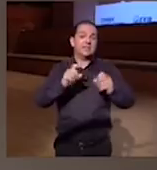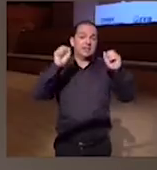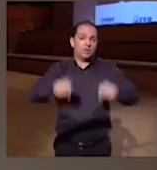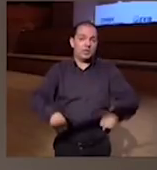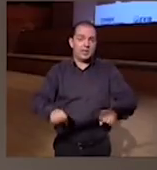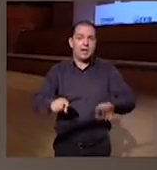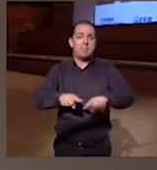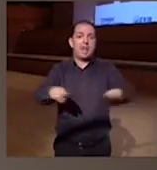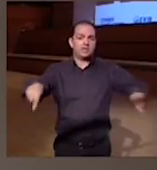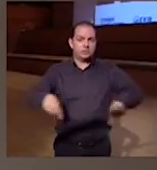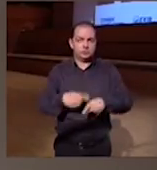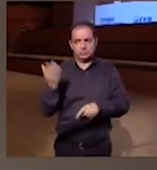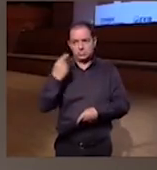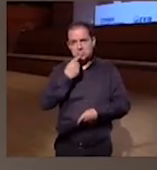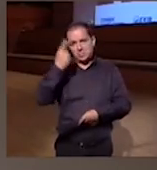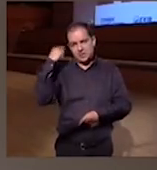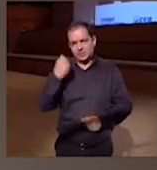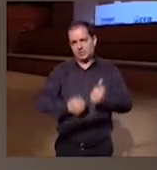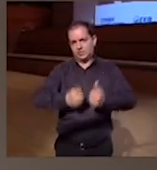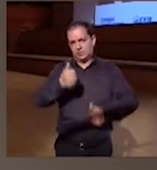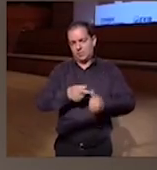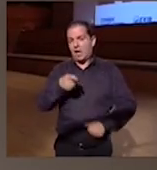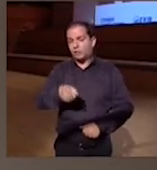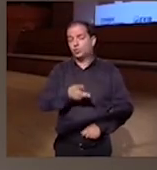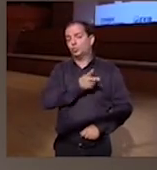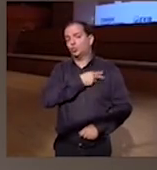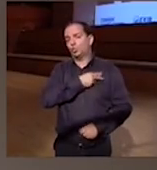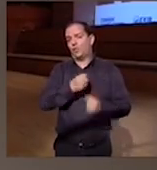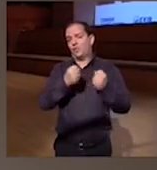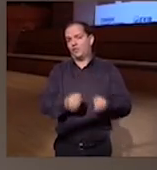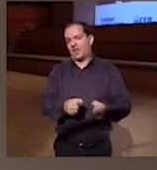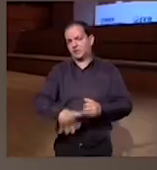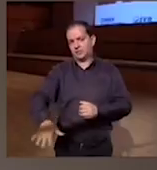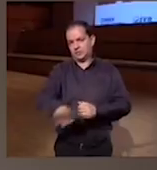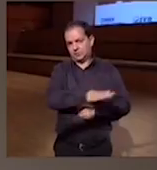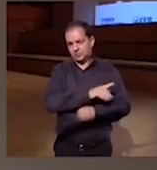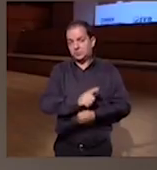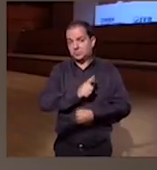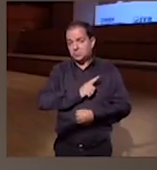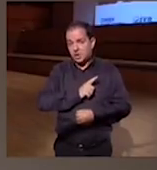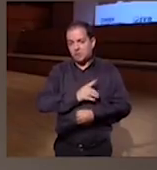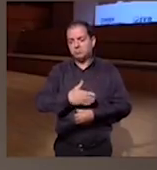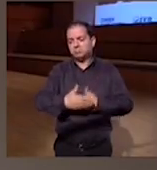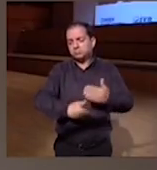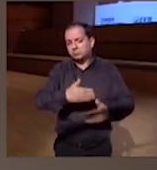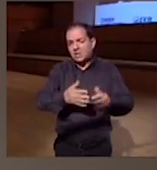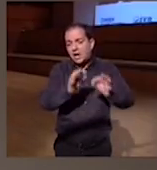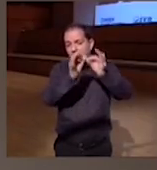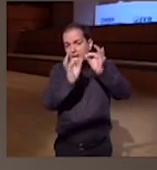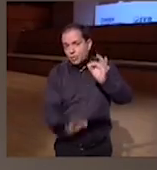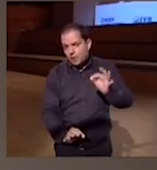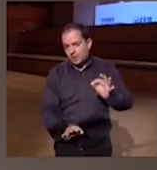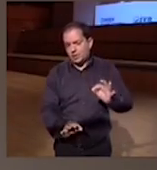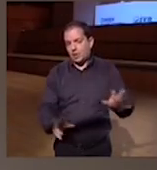του περασμένου Ιουνίου είναι η σωστή βάση που περιμένει την κατάλληλη εξειδίκευση. Και